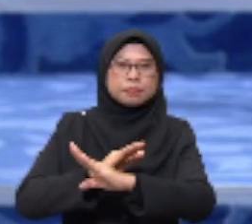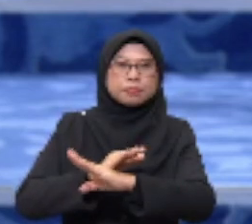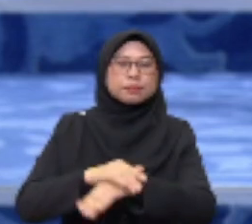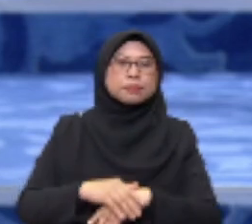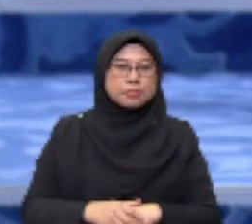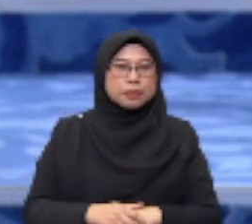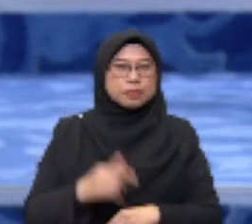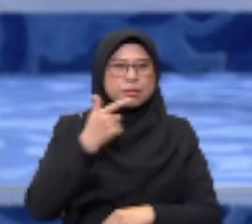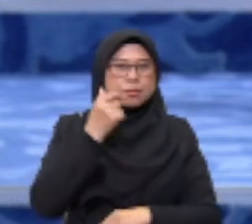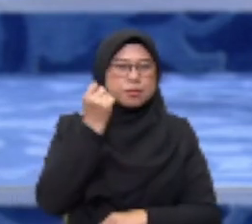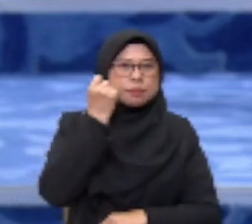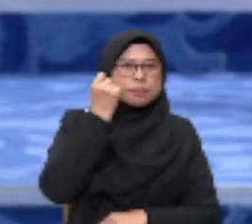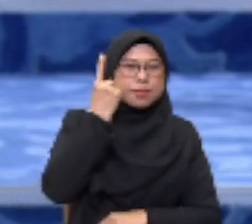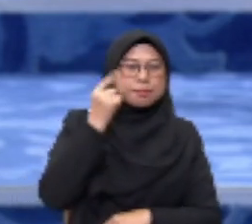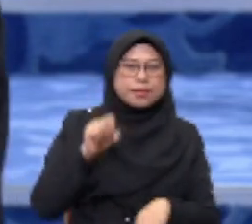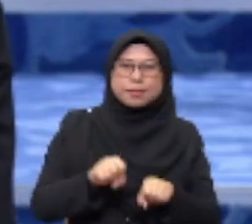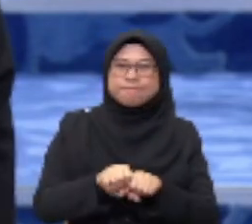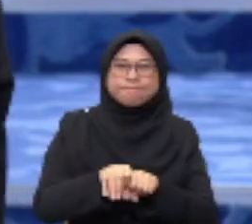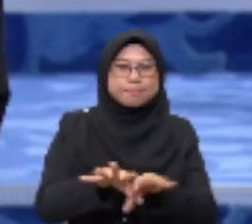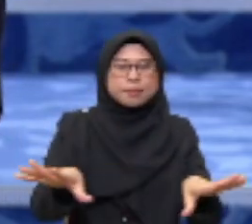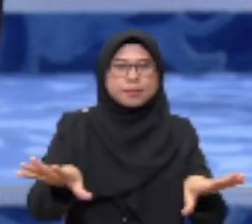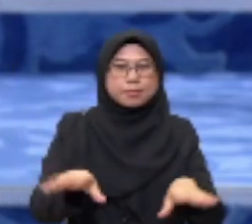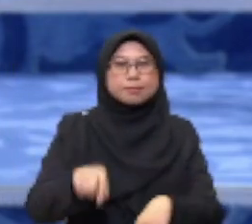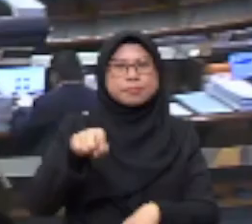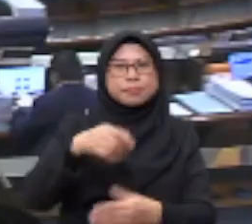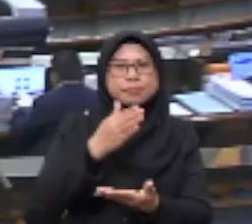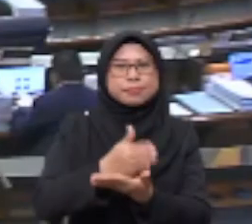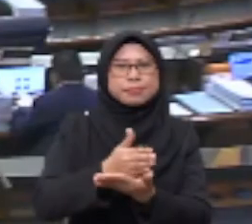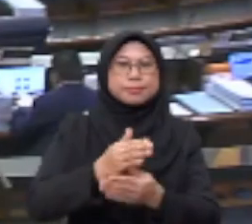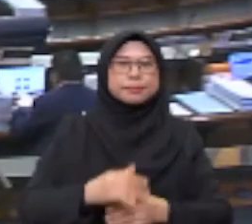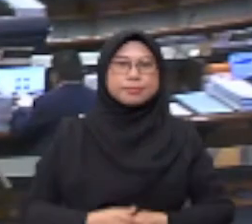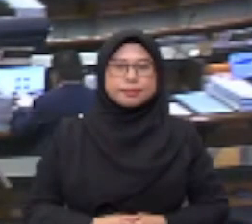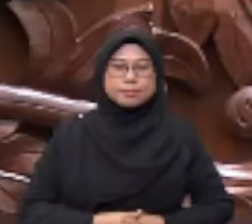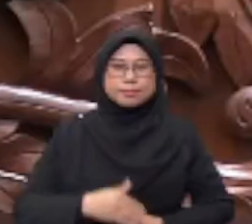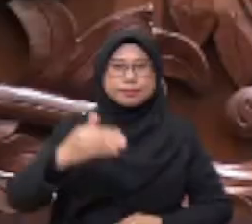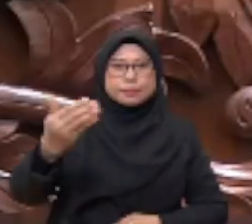tidak tersebar luas. Terima kasih. Baik, seterusnya saya jemput Tuan Bar-